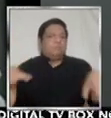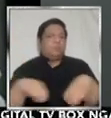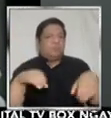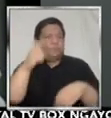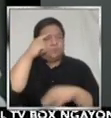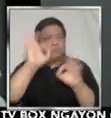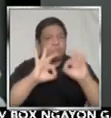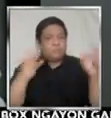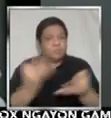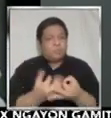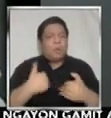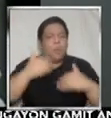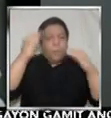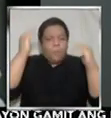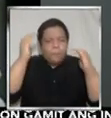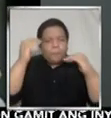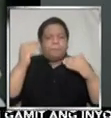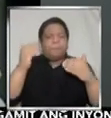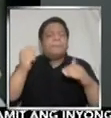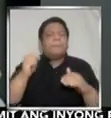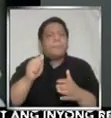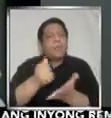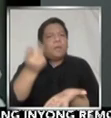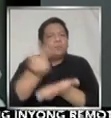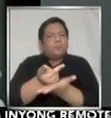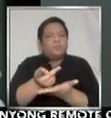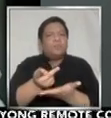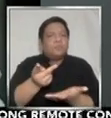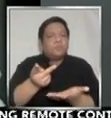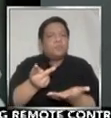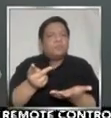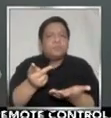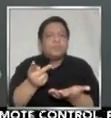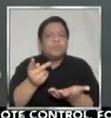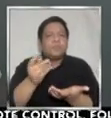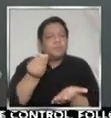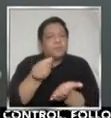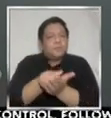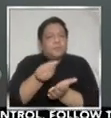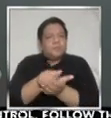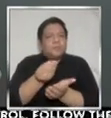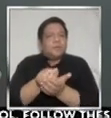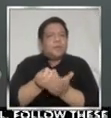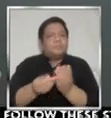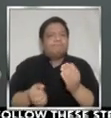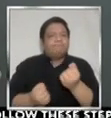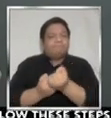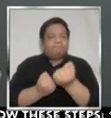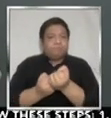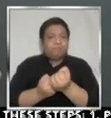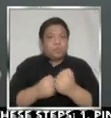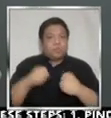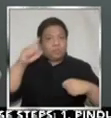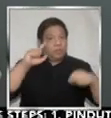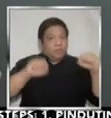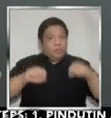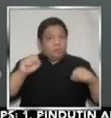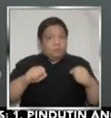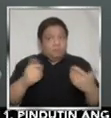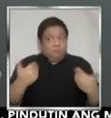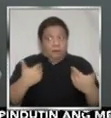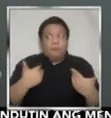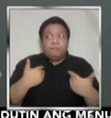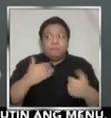umaasa po ako ngayon na sana ma-approvehan pa rin yung 5K financial assistance namin. Ang pangamba pa ni Lester, may babalikan pa ba